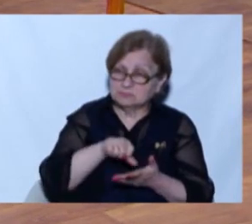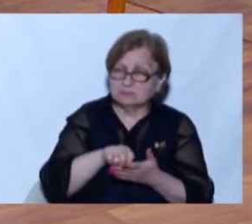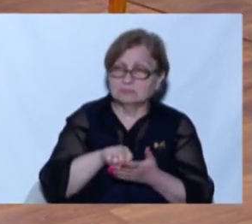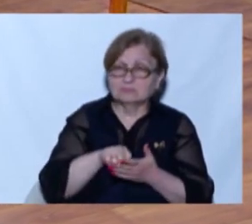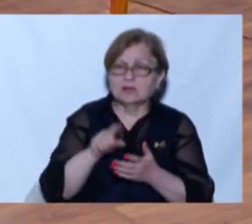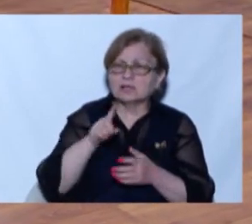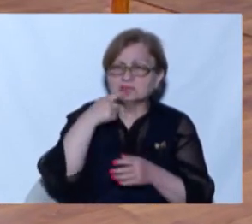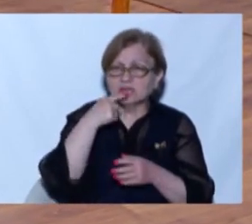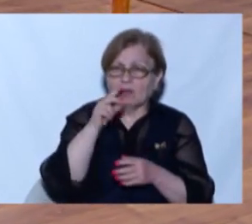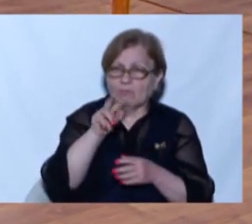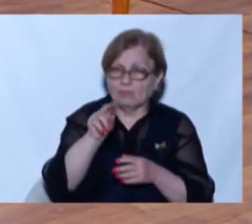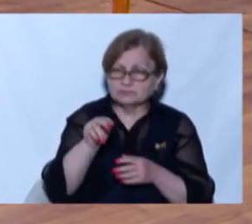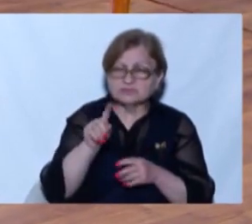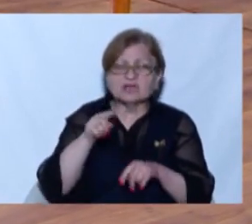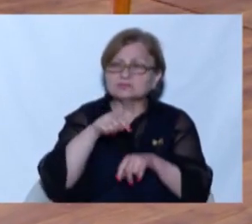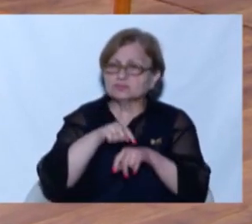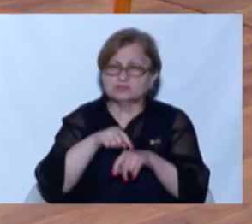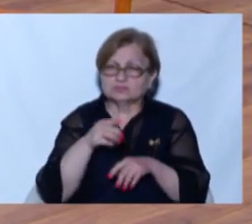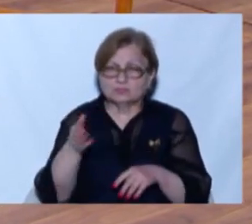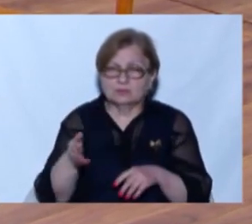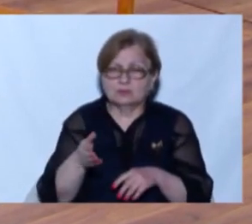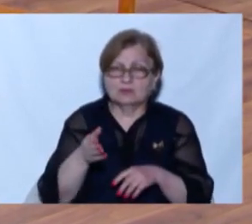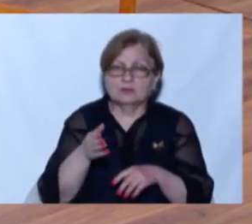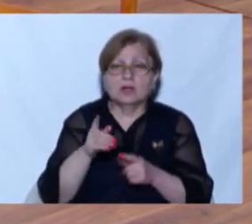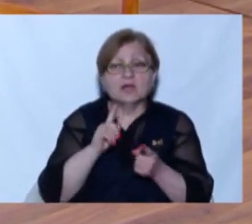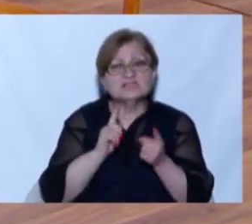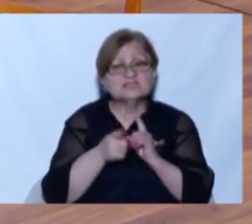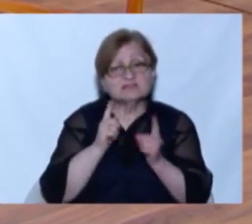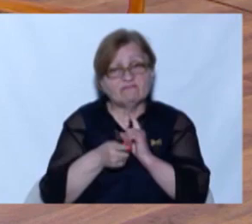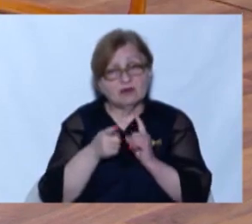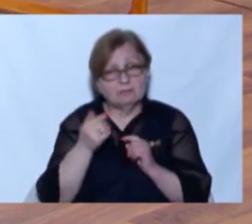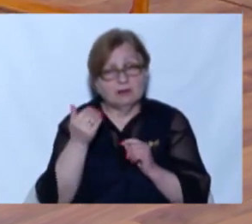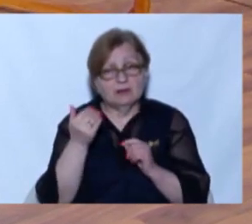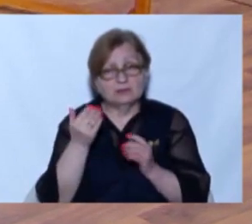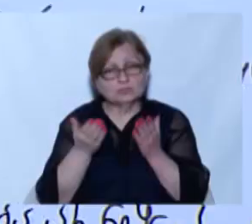რას ამბობს და რას გრძნობს. იცვლება თუ არა მისი